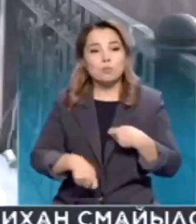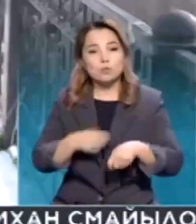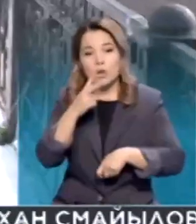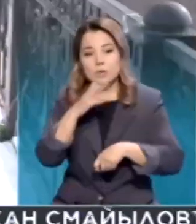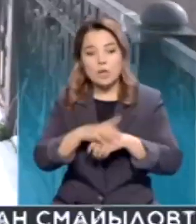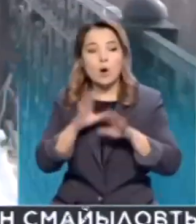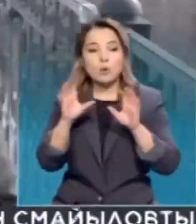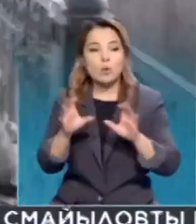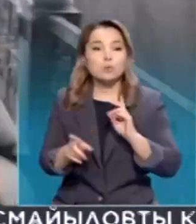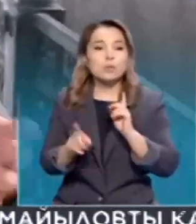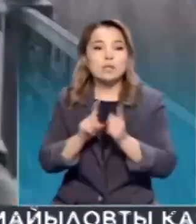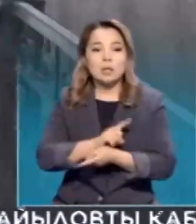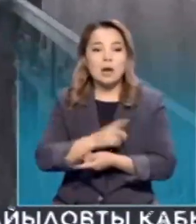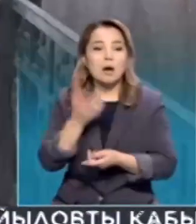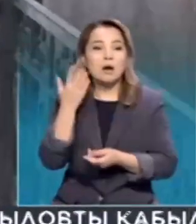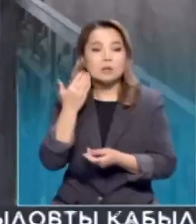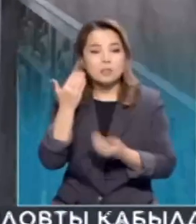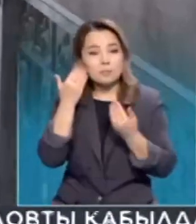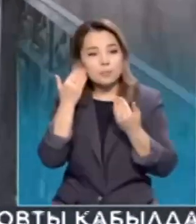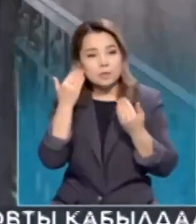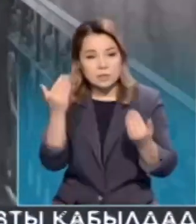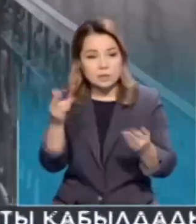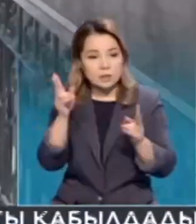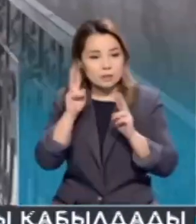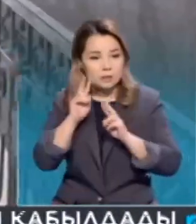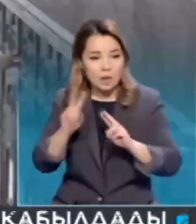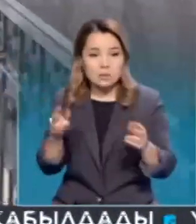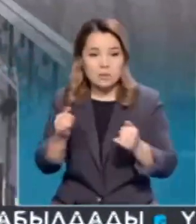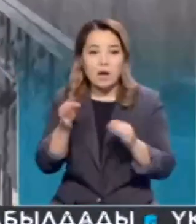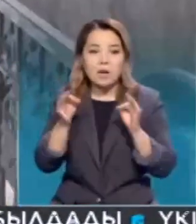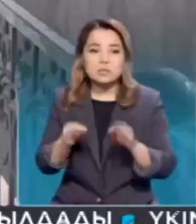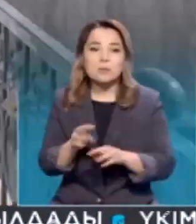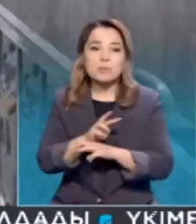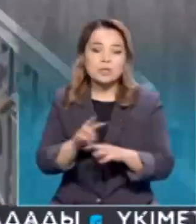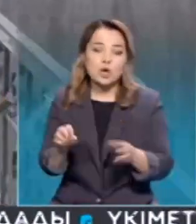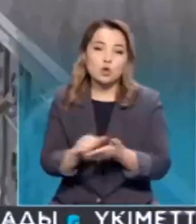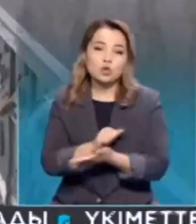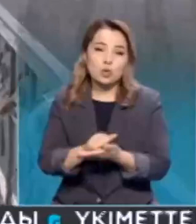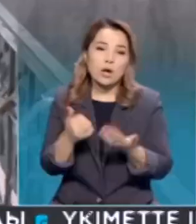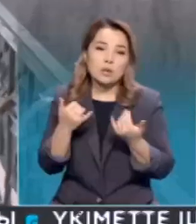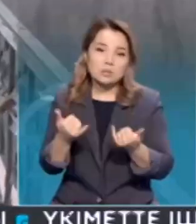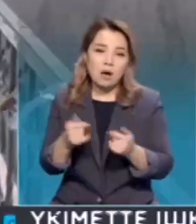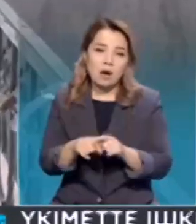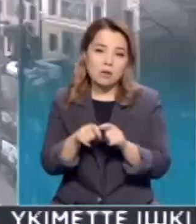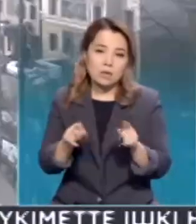қашан өзгертулер енгізілетіні белгісіз. Әділет министрлігінің хабарлауынша, құжат қазір